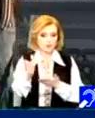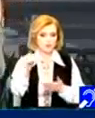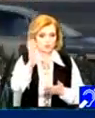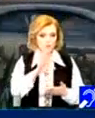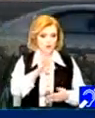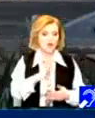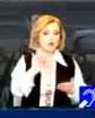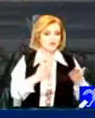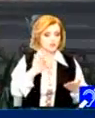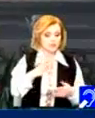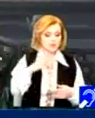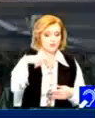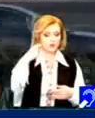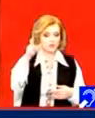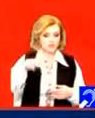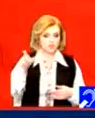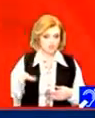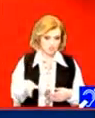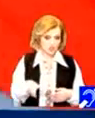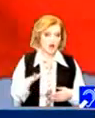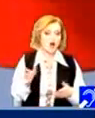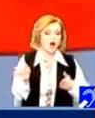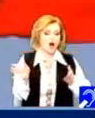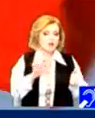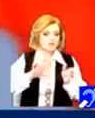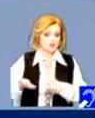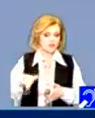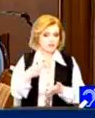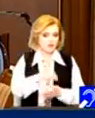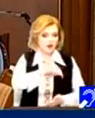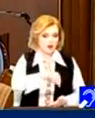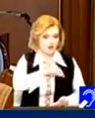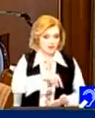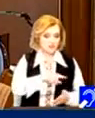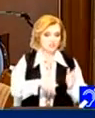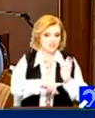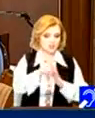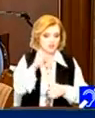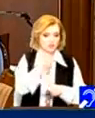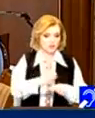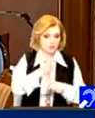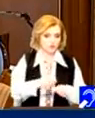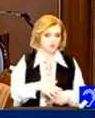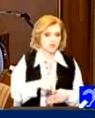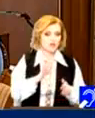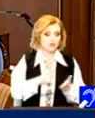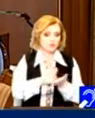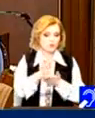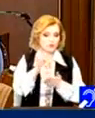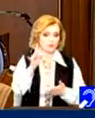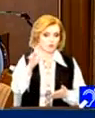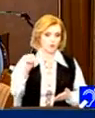acționa în interesul țării, depășindu-și orgoliile politice, mai spune Corlățean. Am remarcat și multă rigiditate din partea